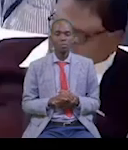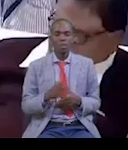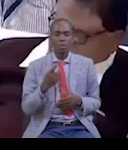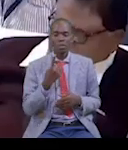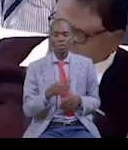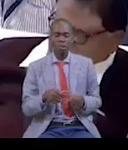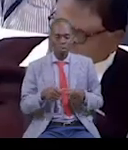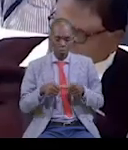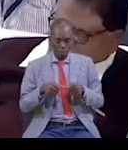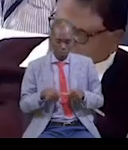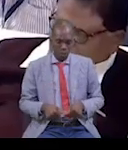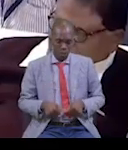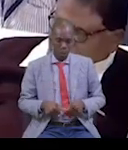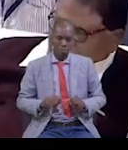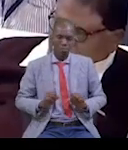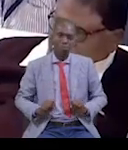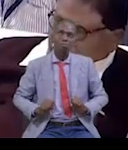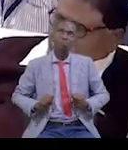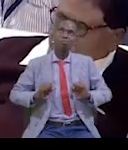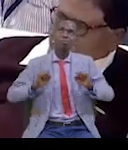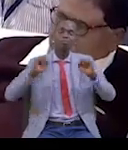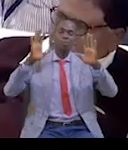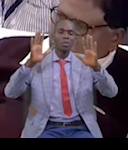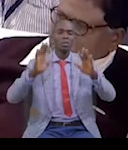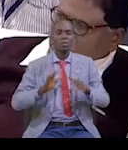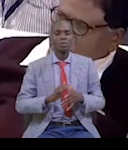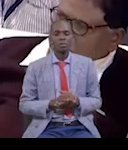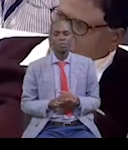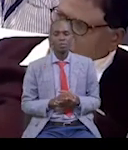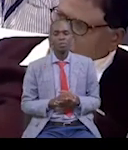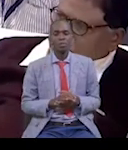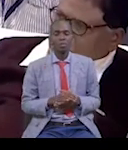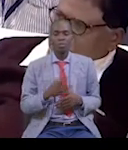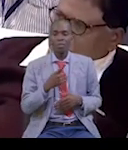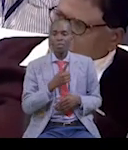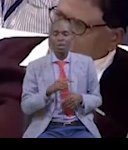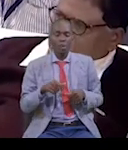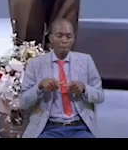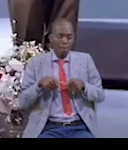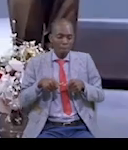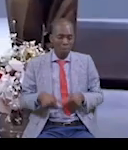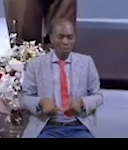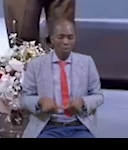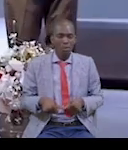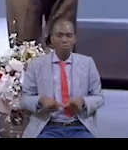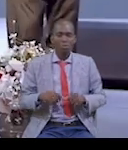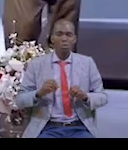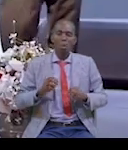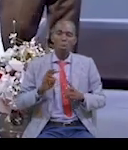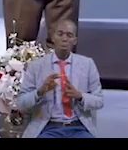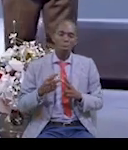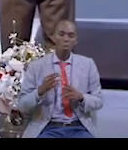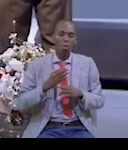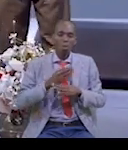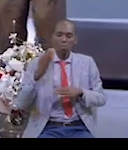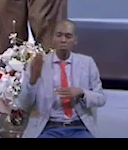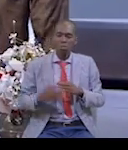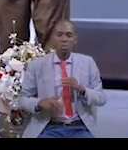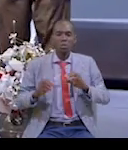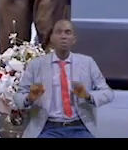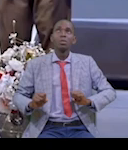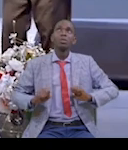permanent surrender. శాశ్వతంగా దేవునికి లోబరుచుకోవడం. The permanent surrender. శాశ్వతంగా దేవునికి లోబరుచుకోవడం.